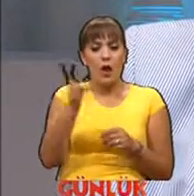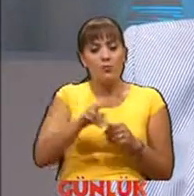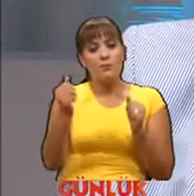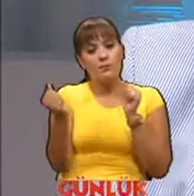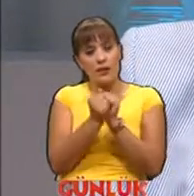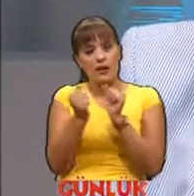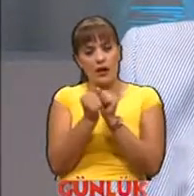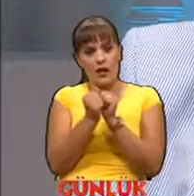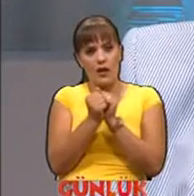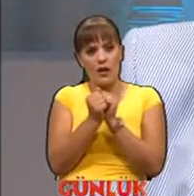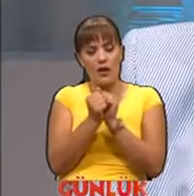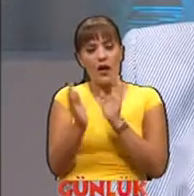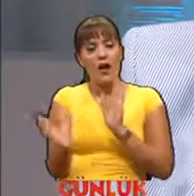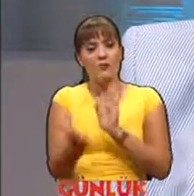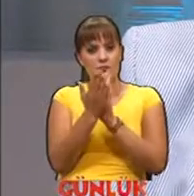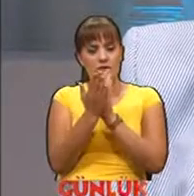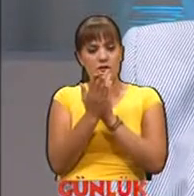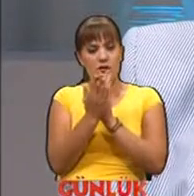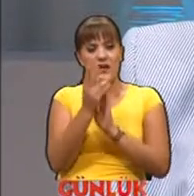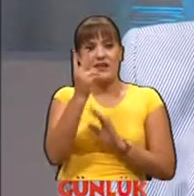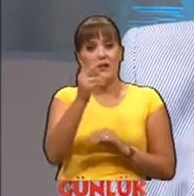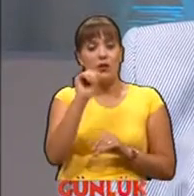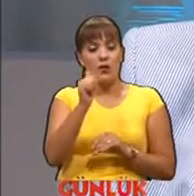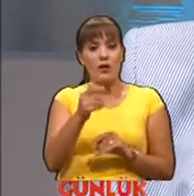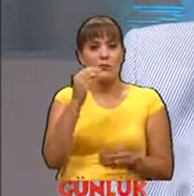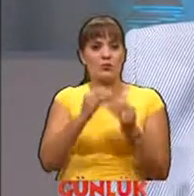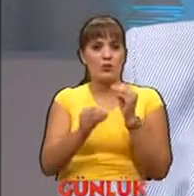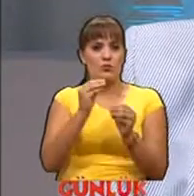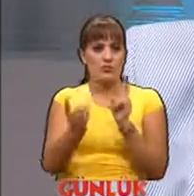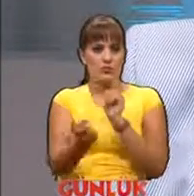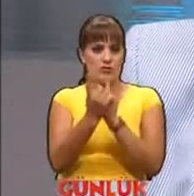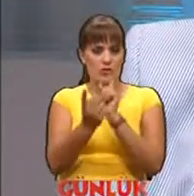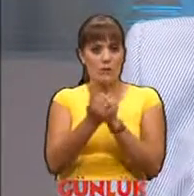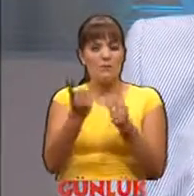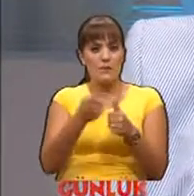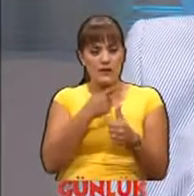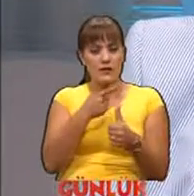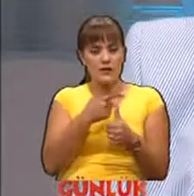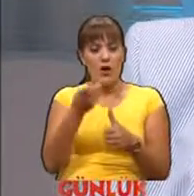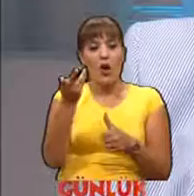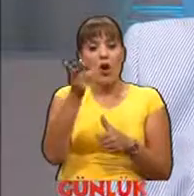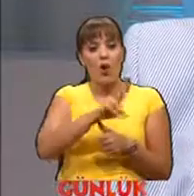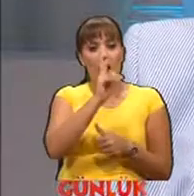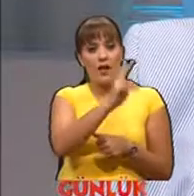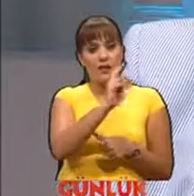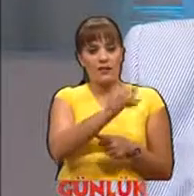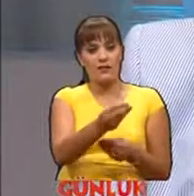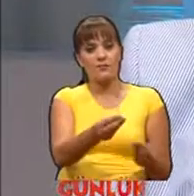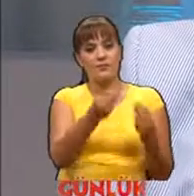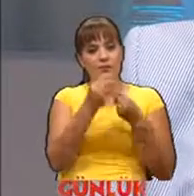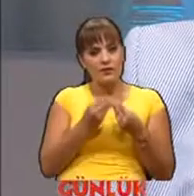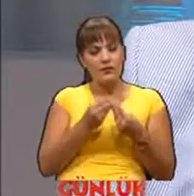Ölümle birlikte karşımıza iki önemli sorun çıkıyor. Bir, ölenden intikal